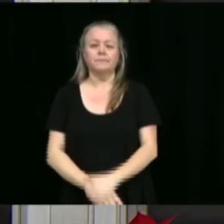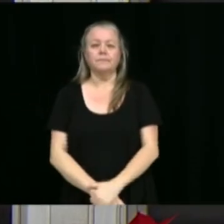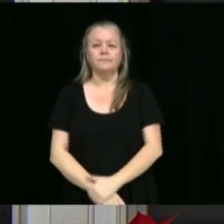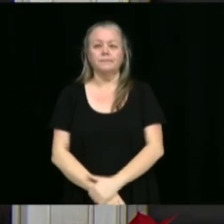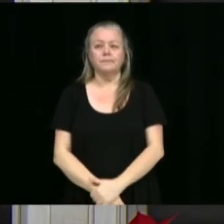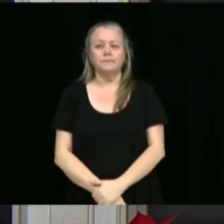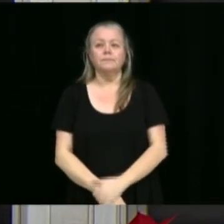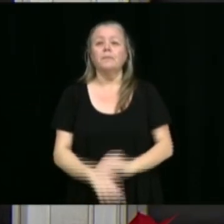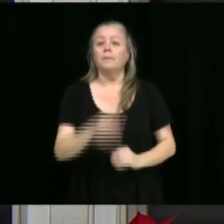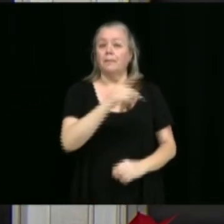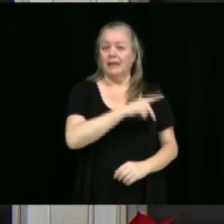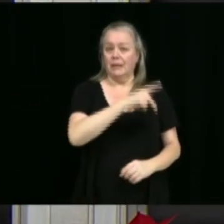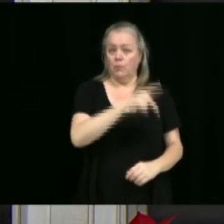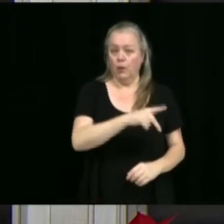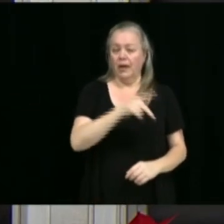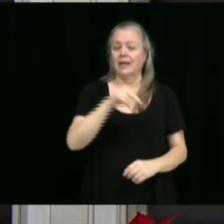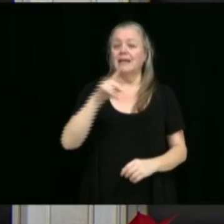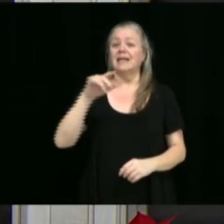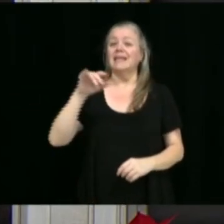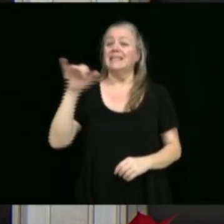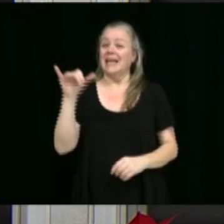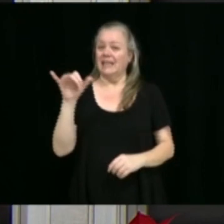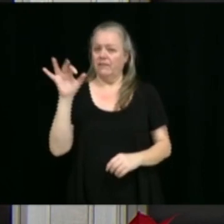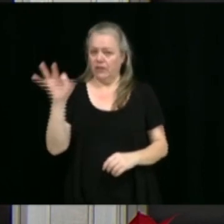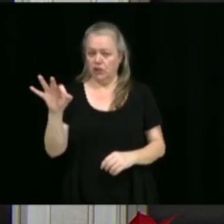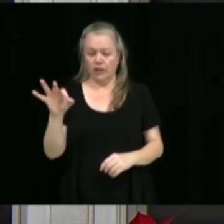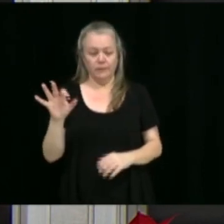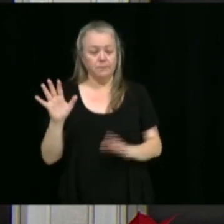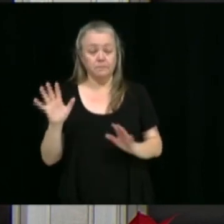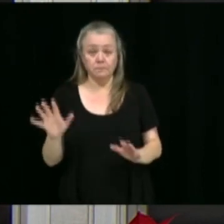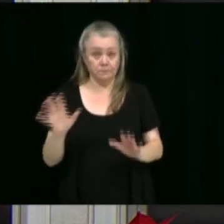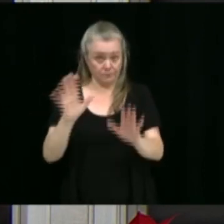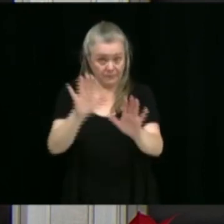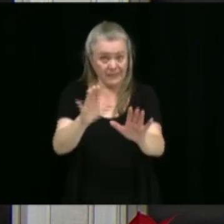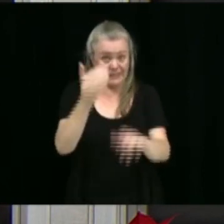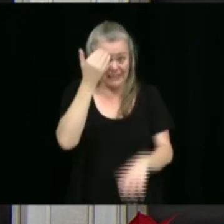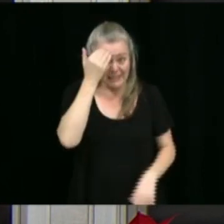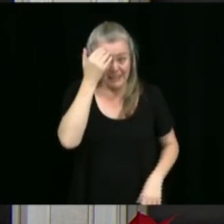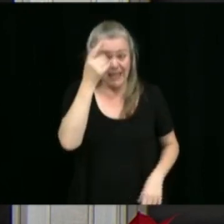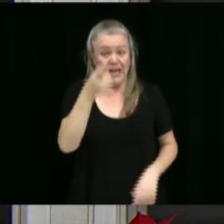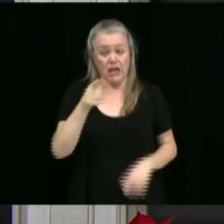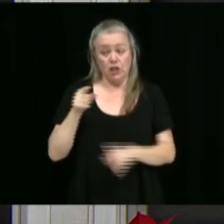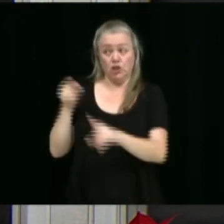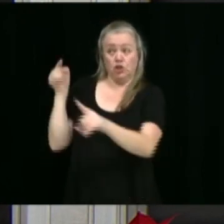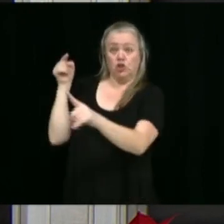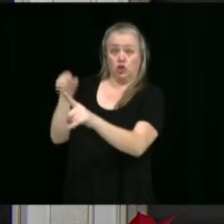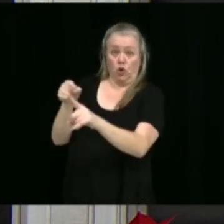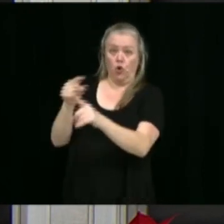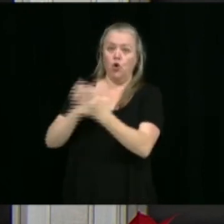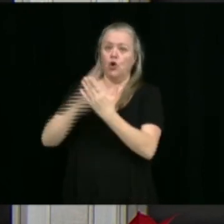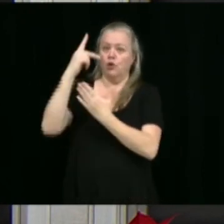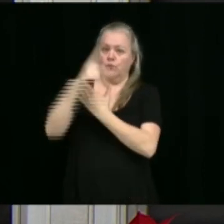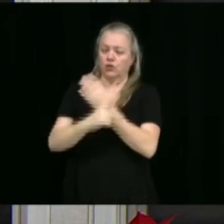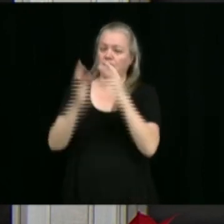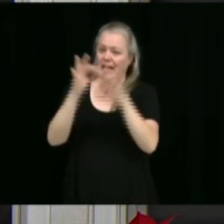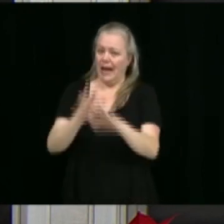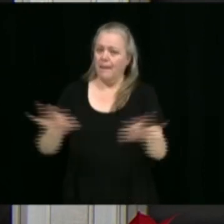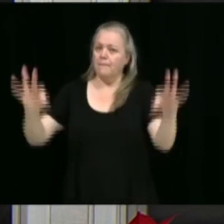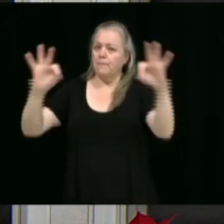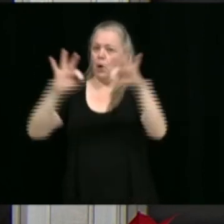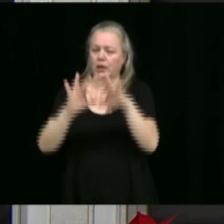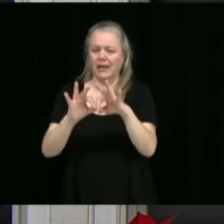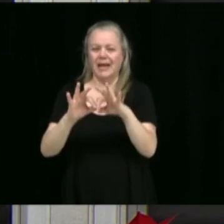Patrick Paulin, Yannick Fréchette. Vous savez, c'est un des projets forts au niveau économique, soit celui de la cité de